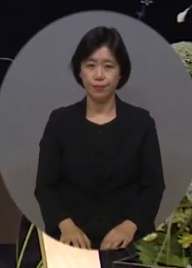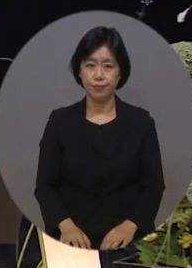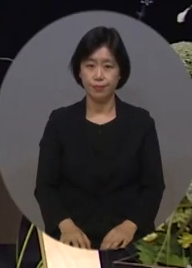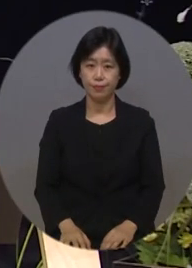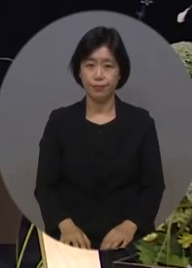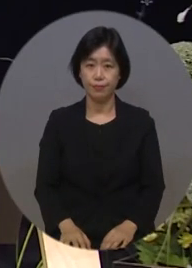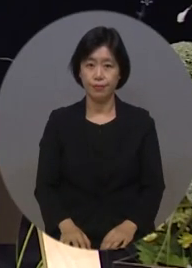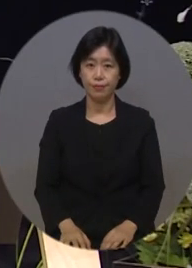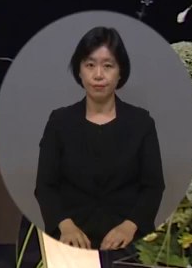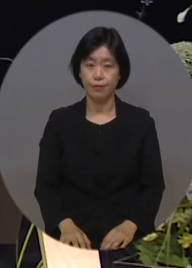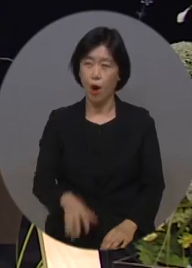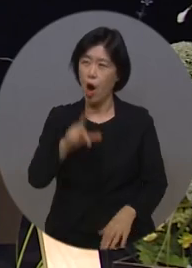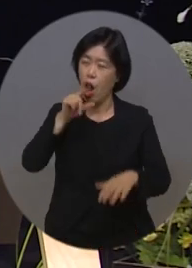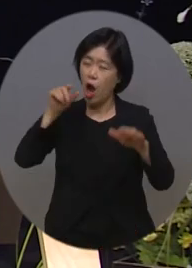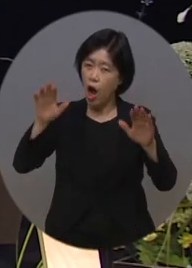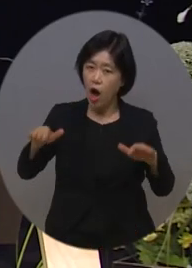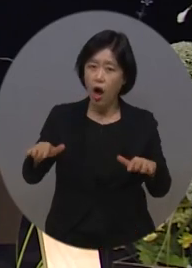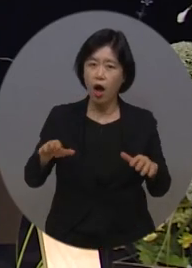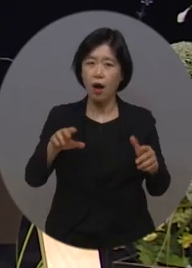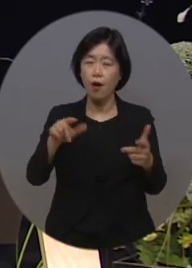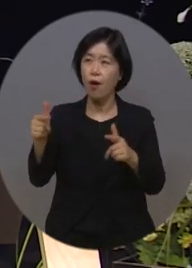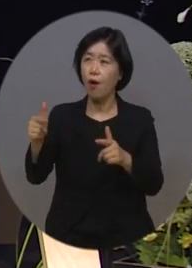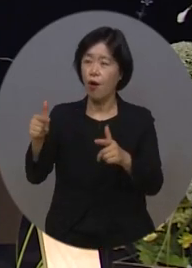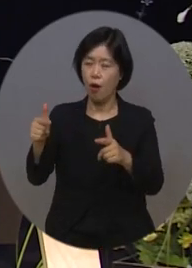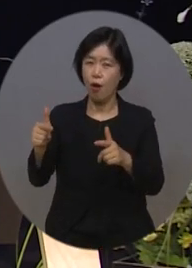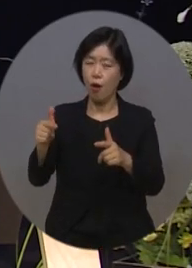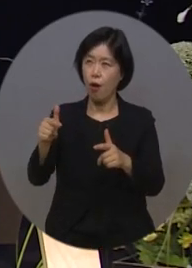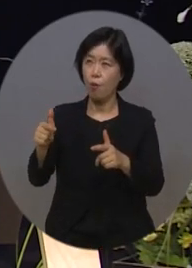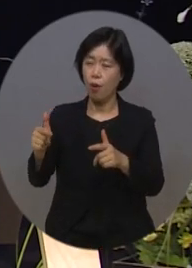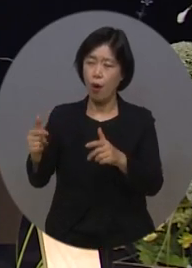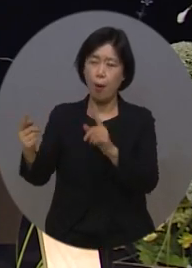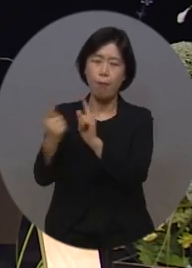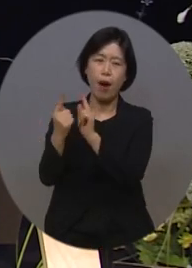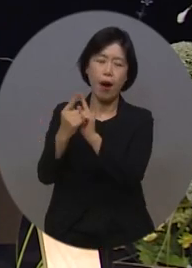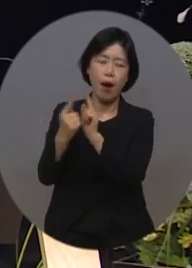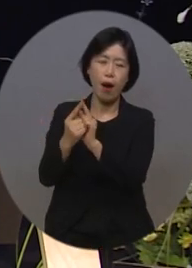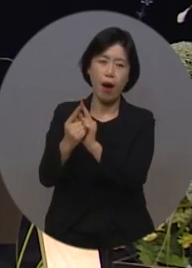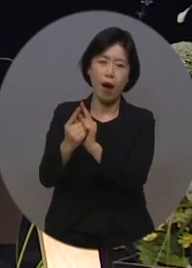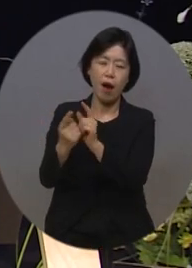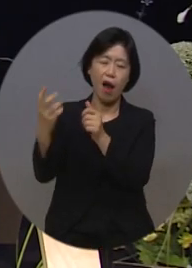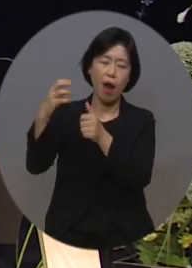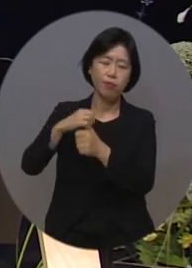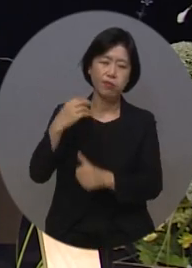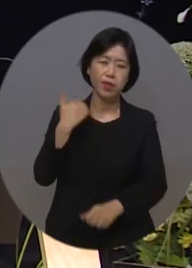조류 등 다른 생물에게 영양분을 제공하는 먹이에 불과한 것입니다.